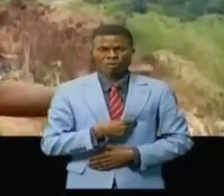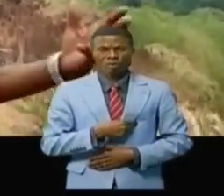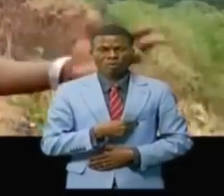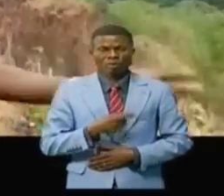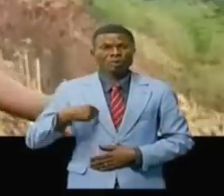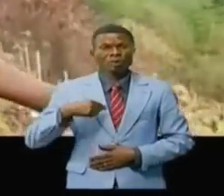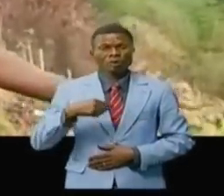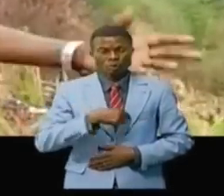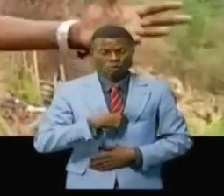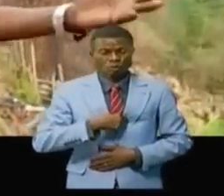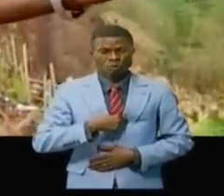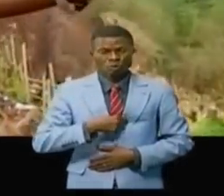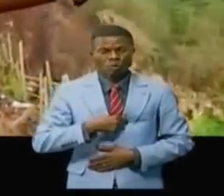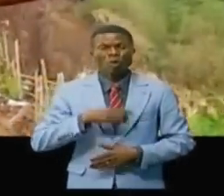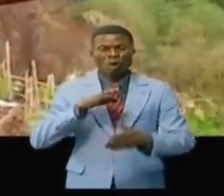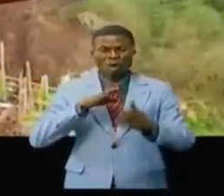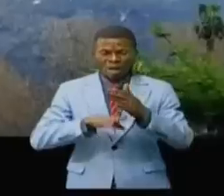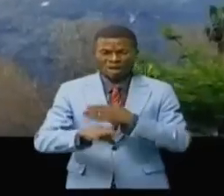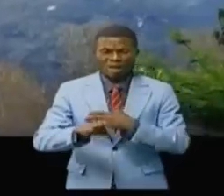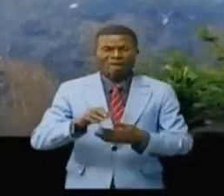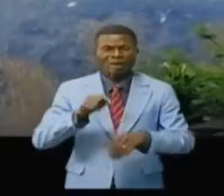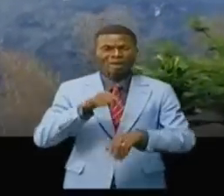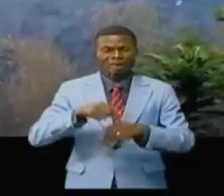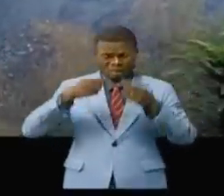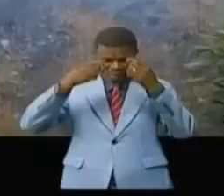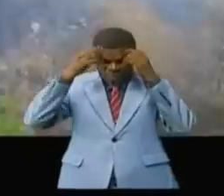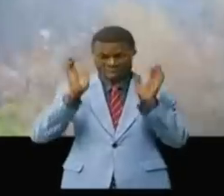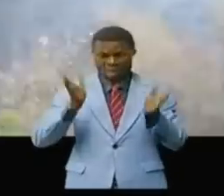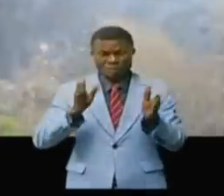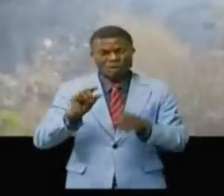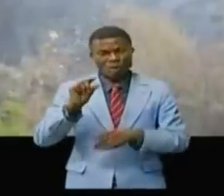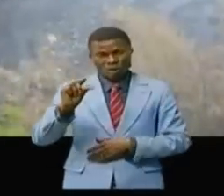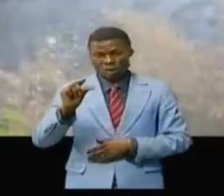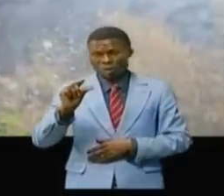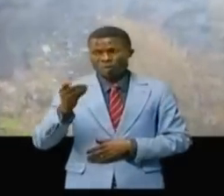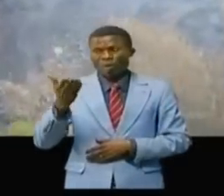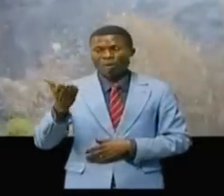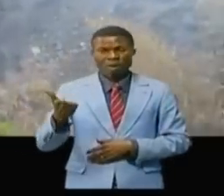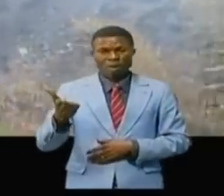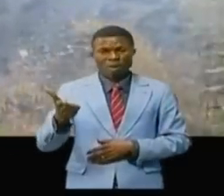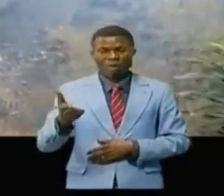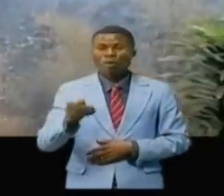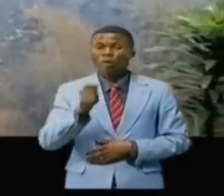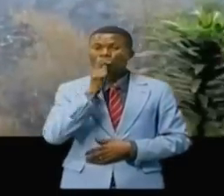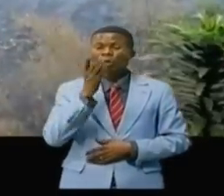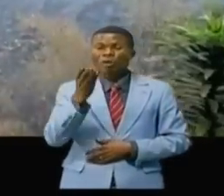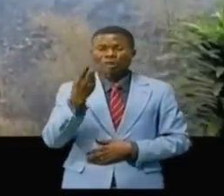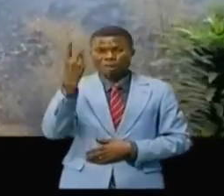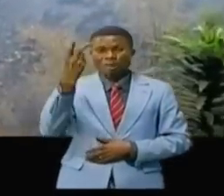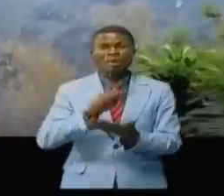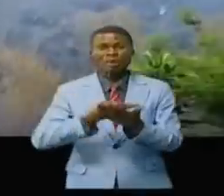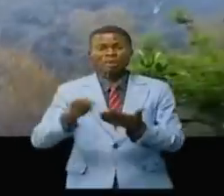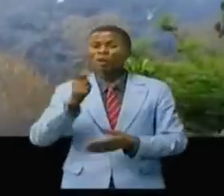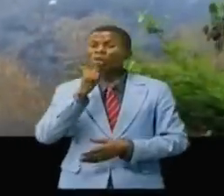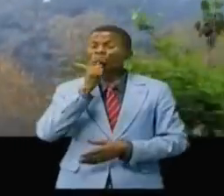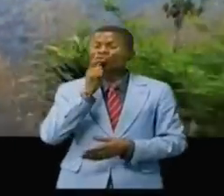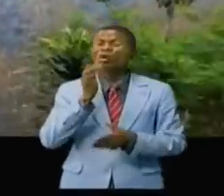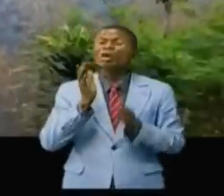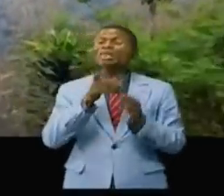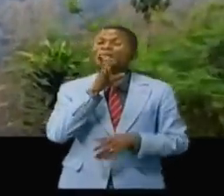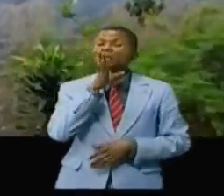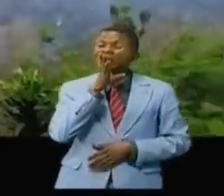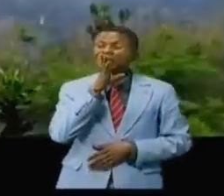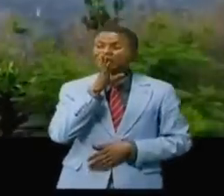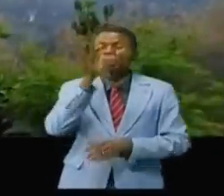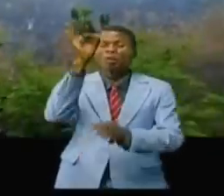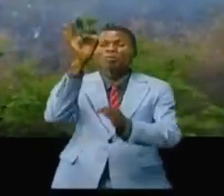Nous sommes en danger. Le feu que vous voyez là date d'il y a deux semaines, qui était